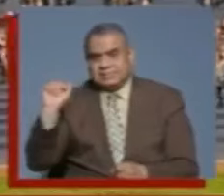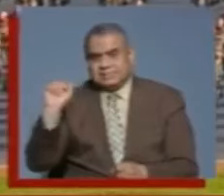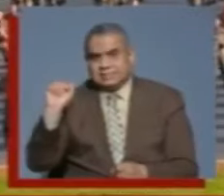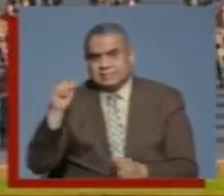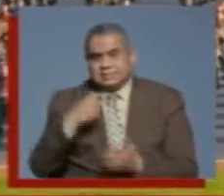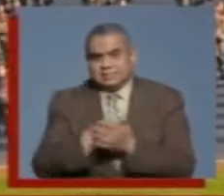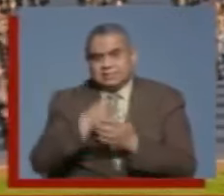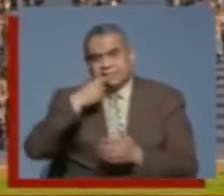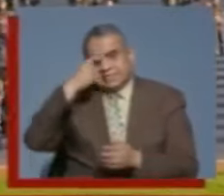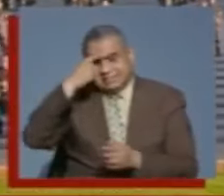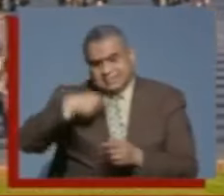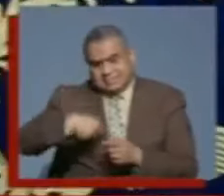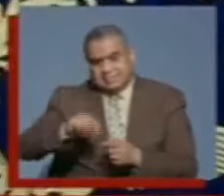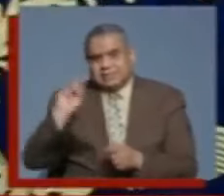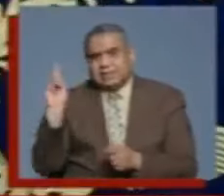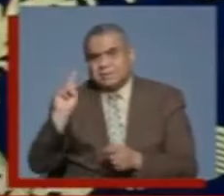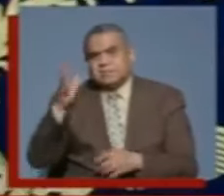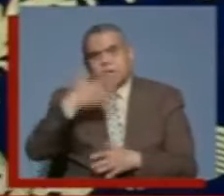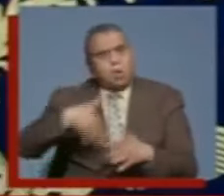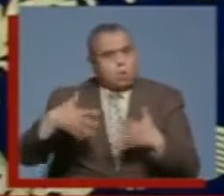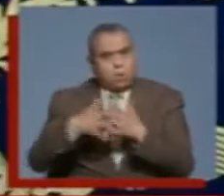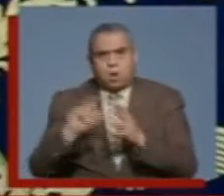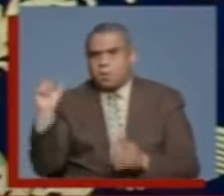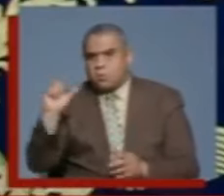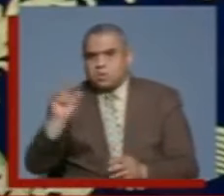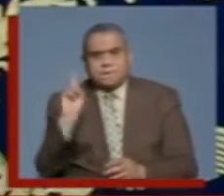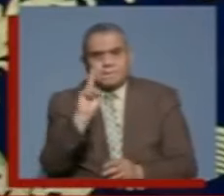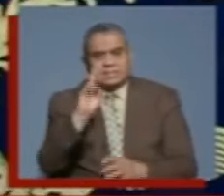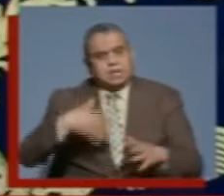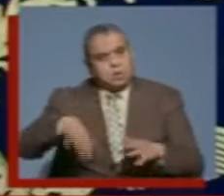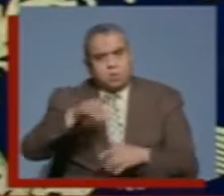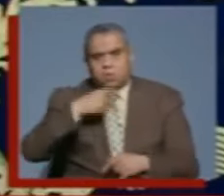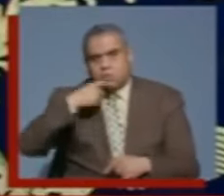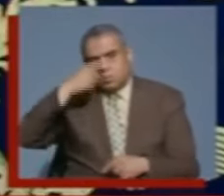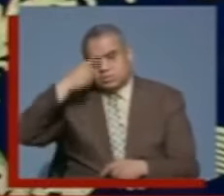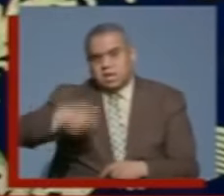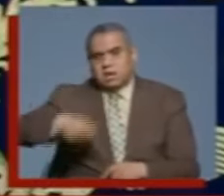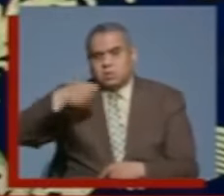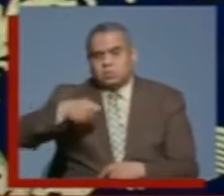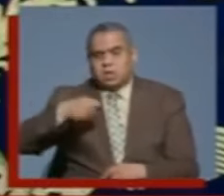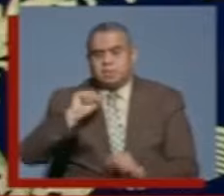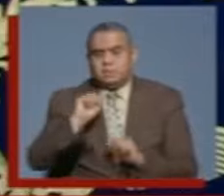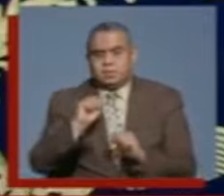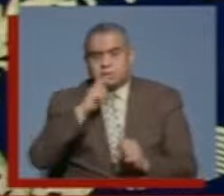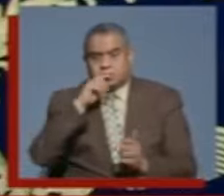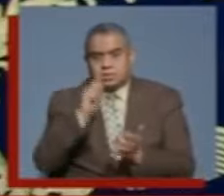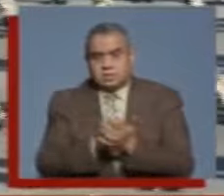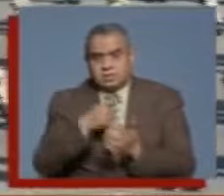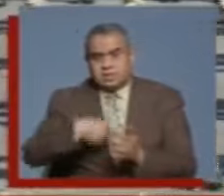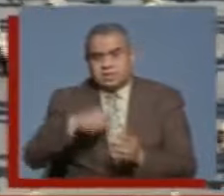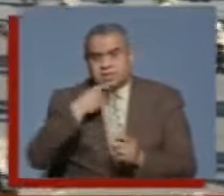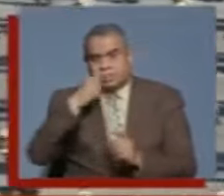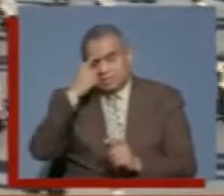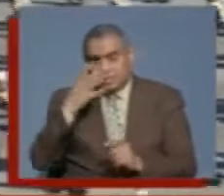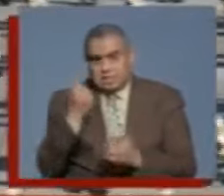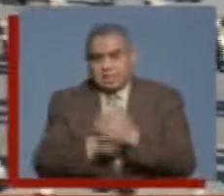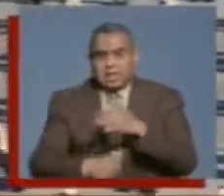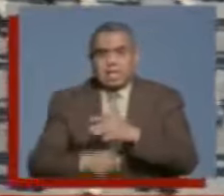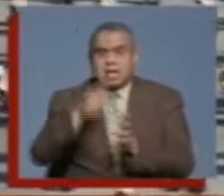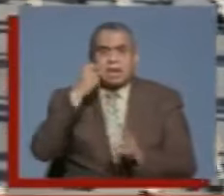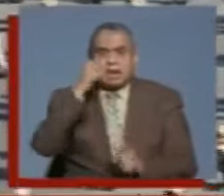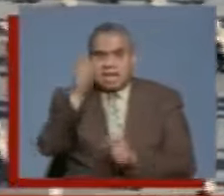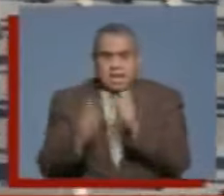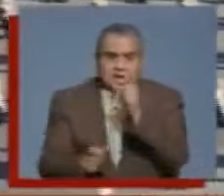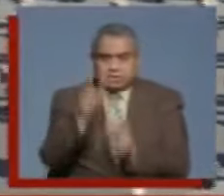الكبير. كل سنه وانتم طيبين جميعا. زي ما احنا حريصين على ان دايما العامل البشري هو الاميز وهو اللي ليه